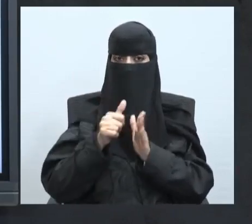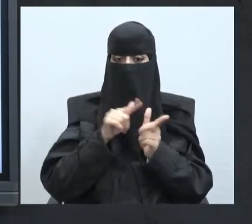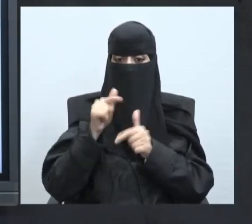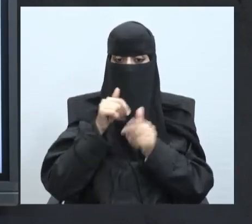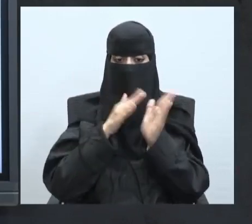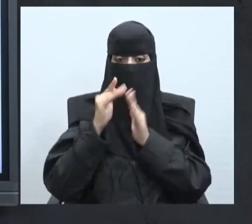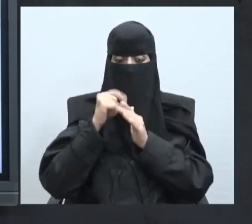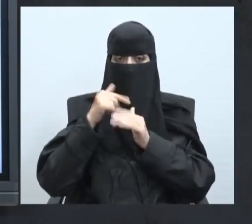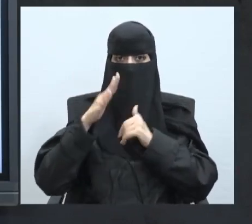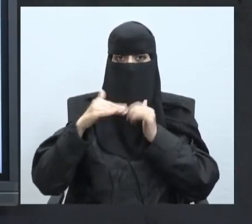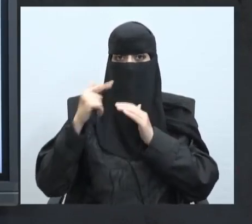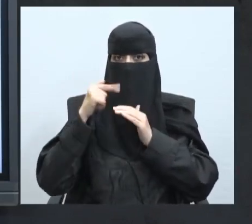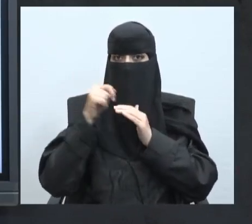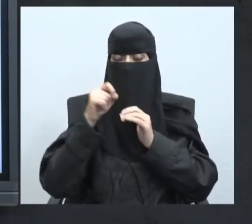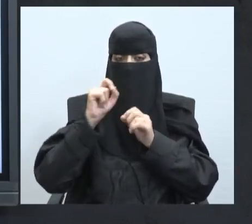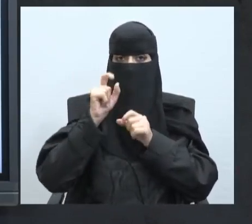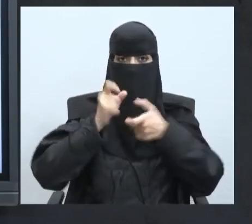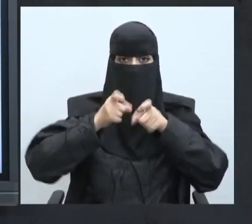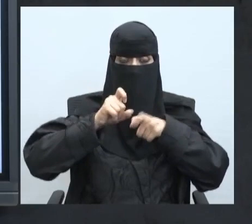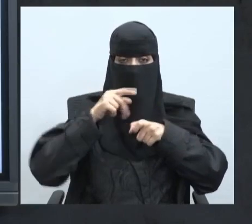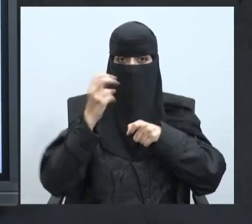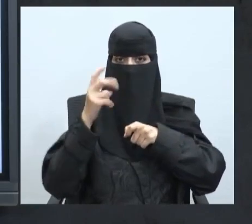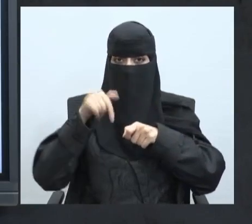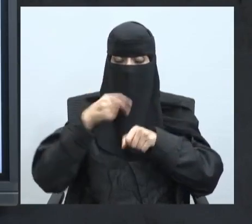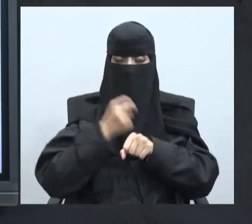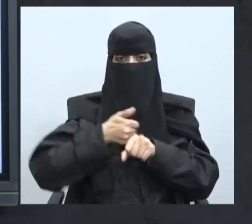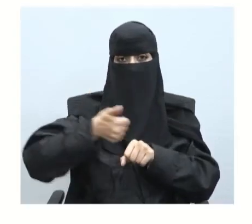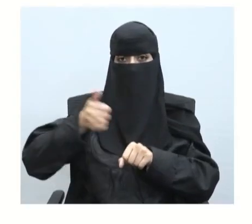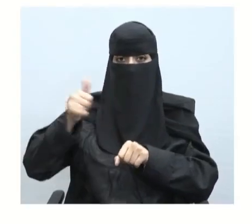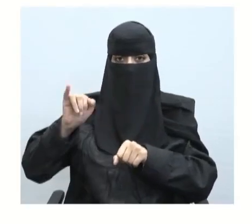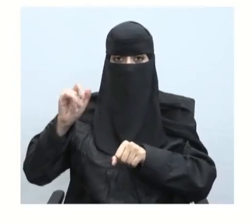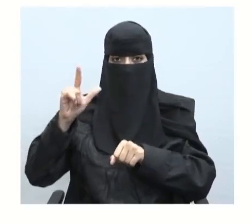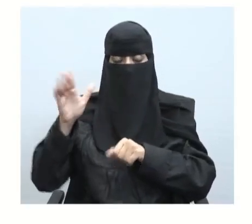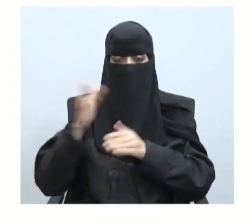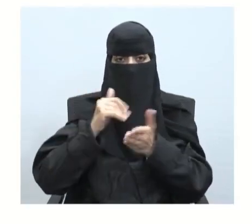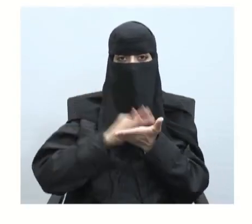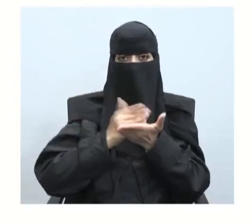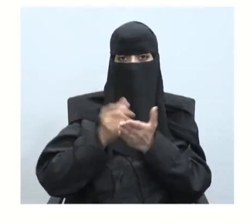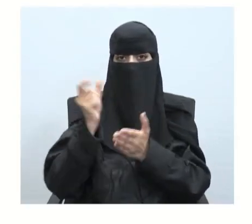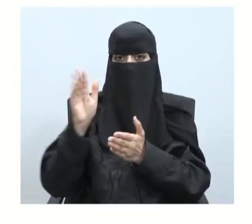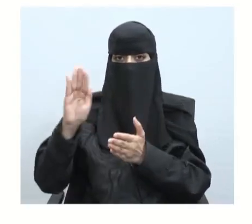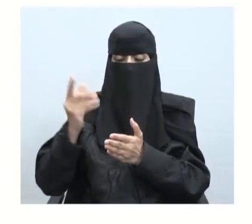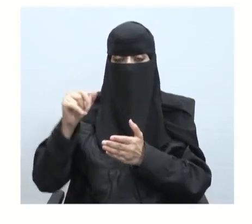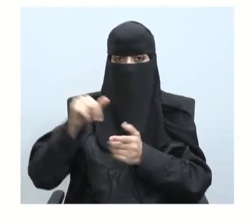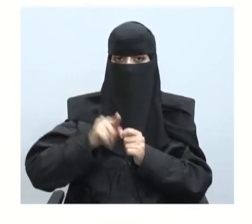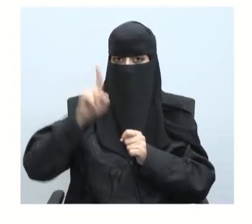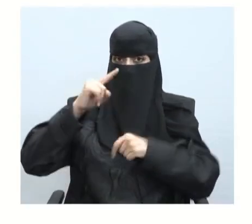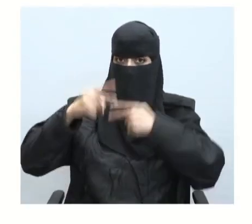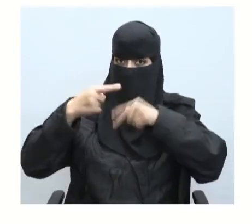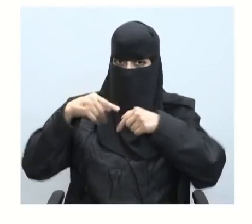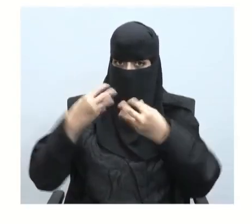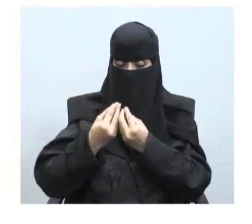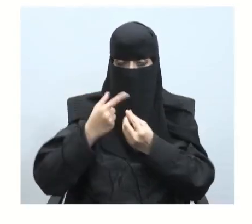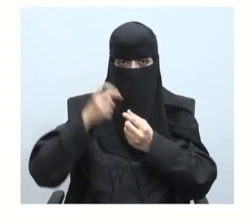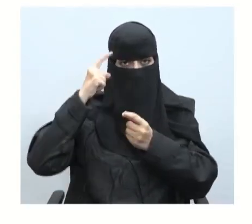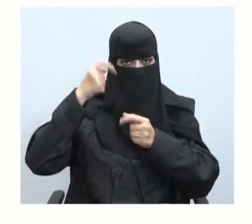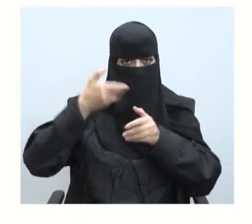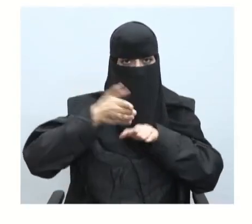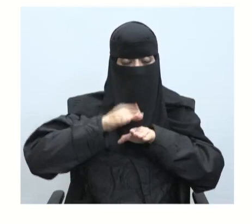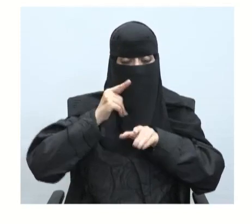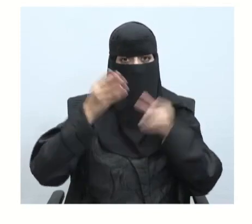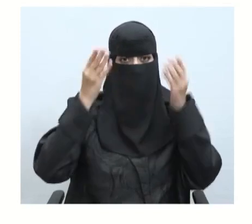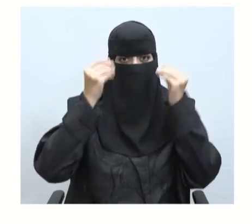مع ماده فيزياء 2 ومعكم المعلمه امل المسلوق من اللغه الاشاره الاستاذه نسرين نصار اليوم باذن الله سنتعرف على